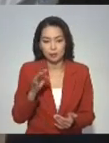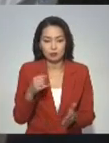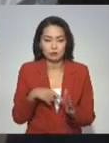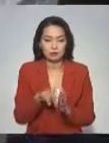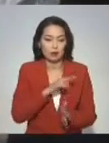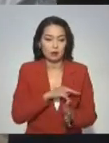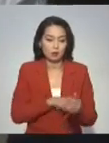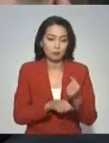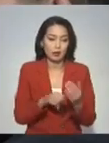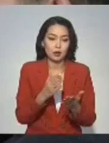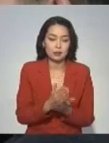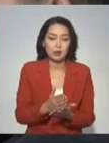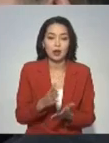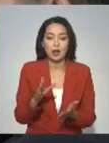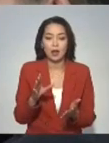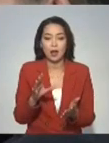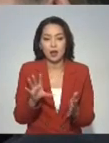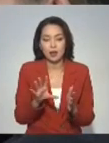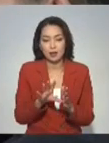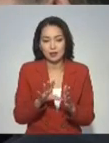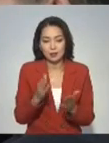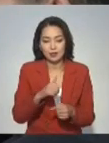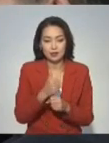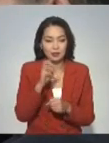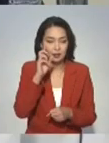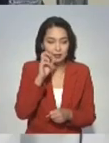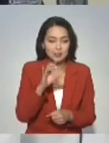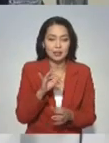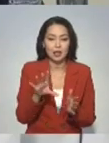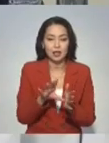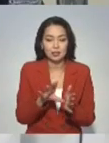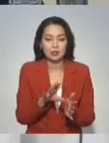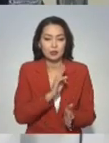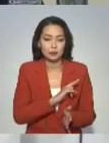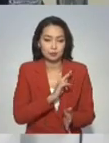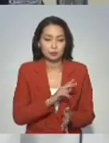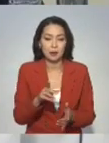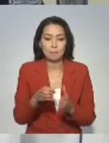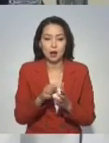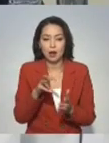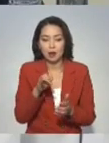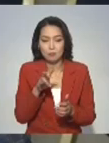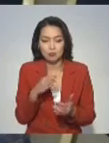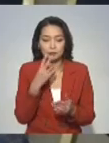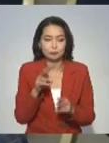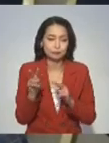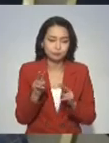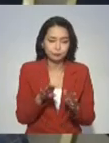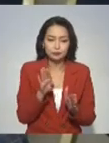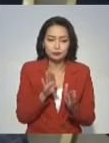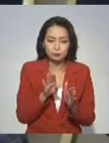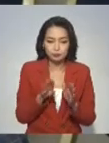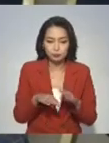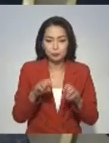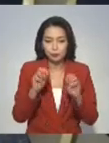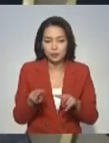Комитета энергетики при партии «Аманат» глава Казахстанской электроэнергетической ассоциации заявил, что наблюдается бесконтрольный отток специалистов